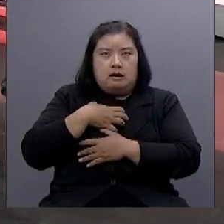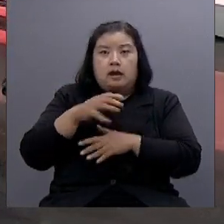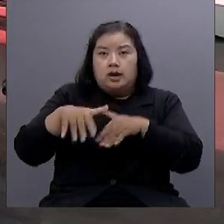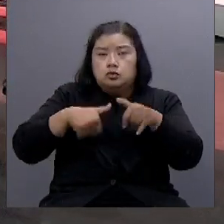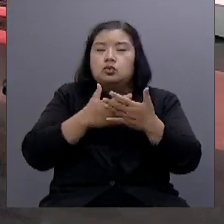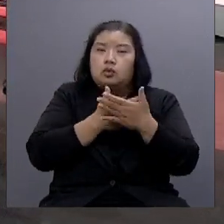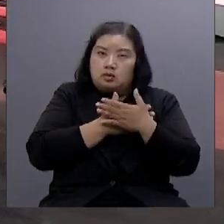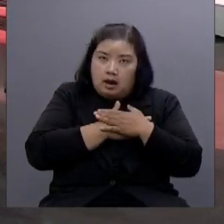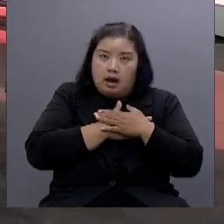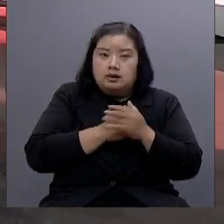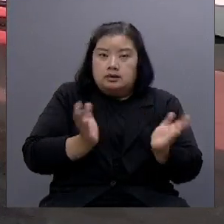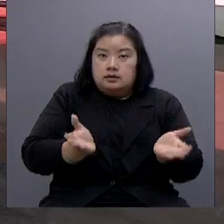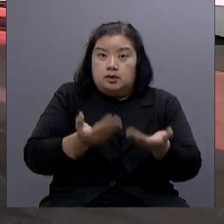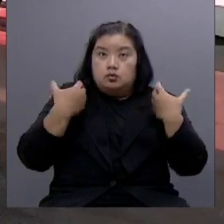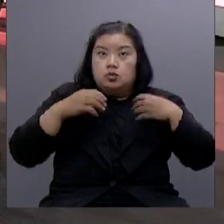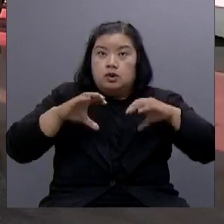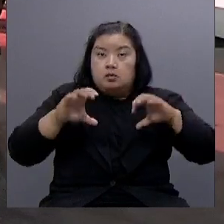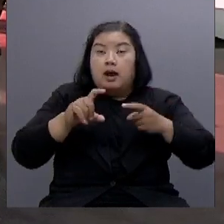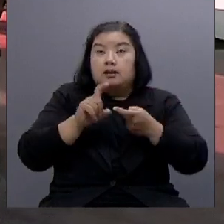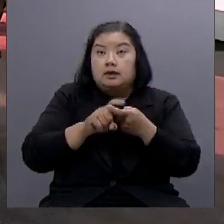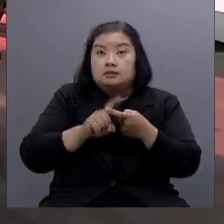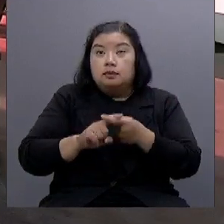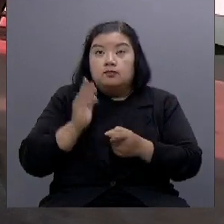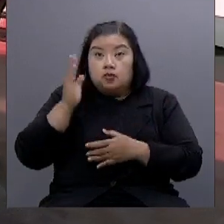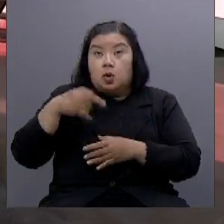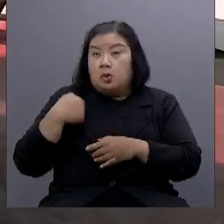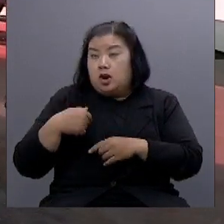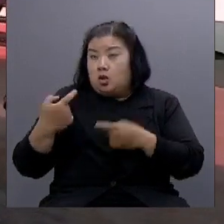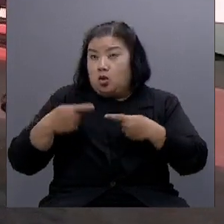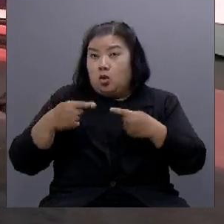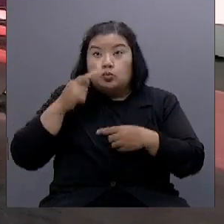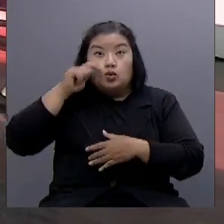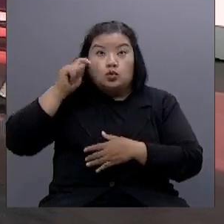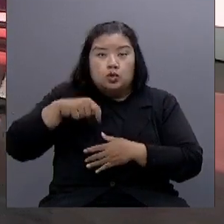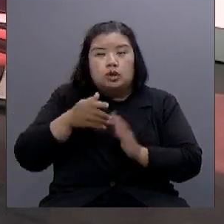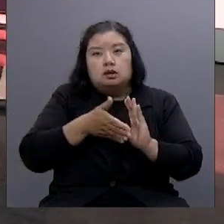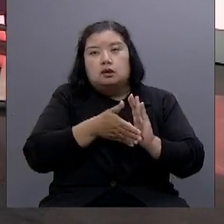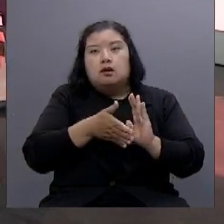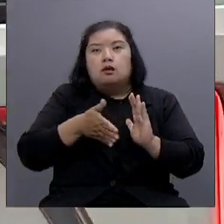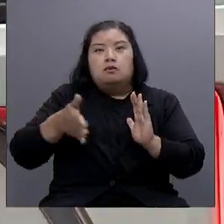ให้หันมาสนับสนุนรัฐบาลในการทำสงครามในยูเครนต่อไปค่ะ ค่ะขอบคุณค่ะ